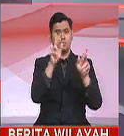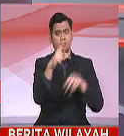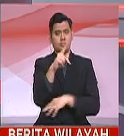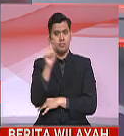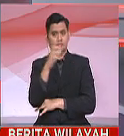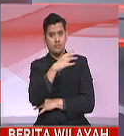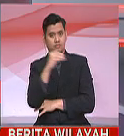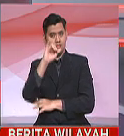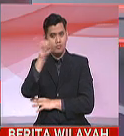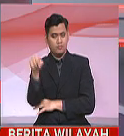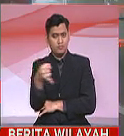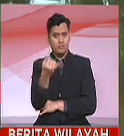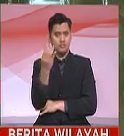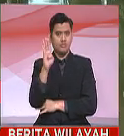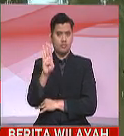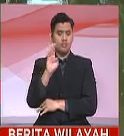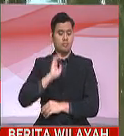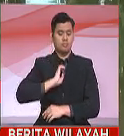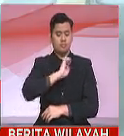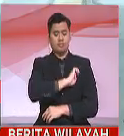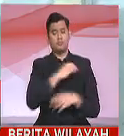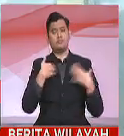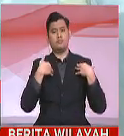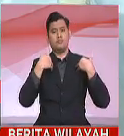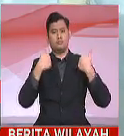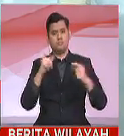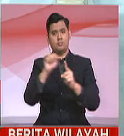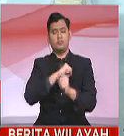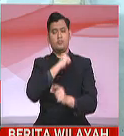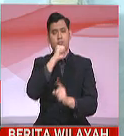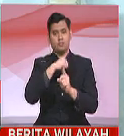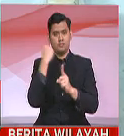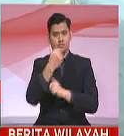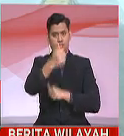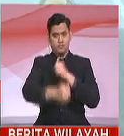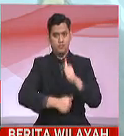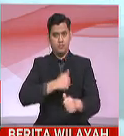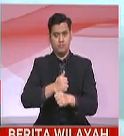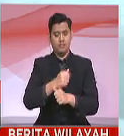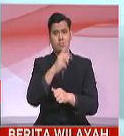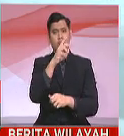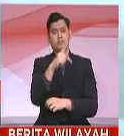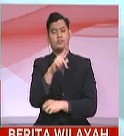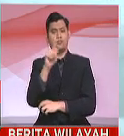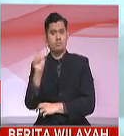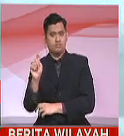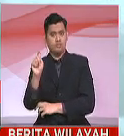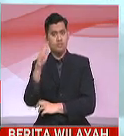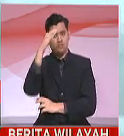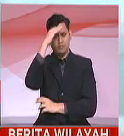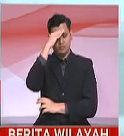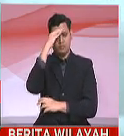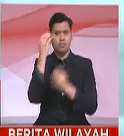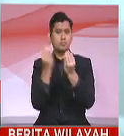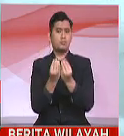Bahru. Esko Kesihatan dan Alam Sekitar R. Vidyanathan berkata daerah Kota Tinggi masih mencatatkan penduduk terjejas